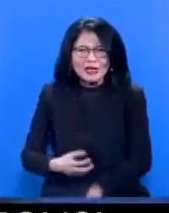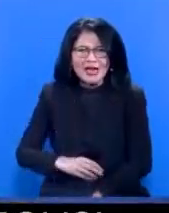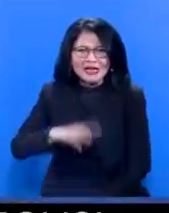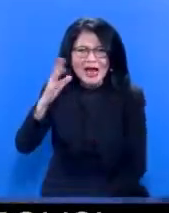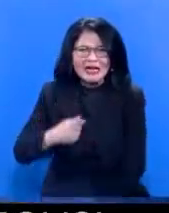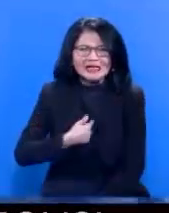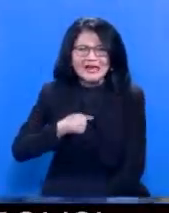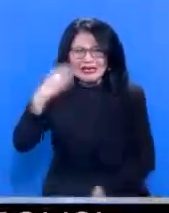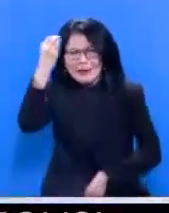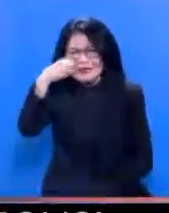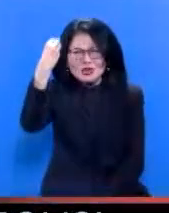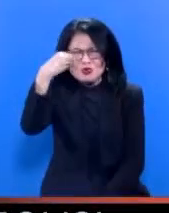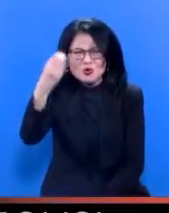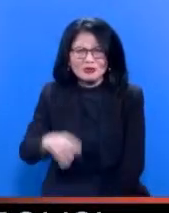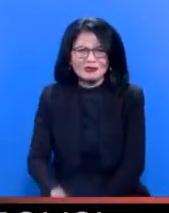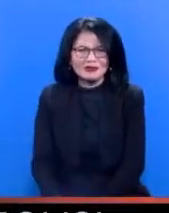Sampai bingung.